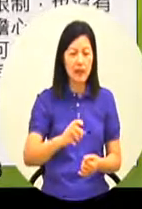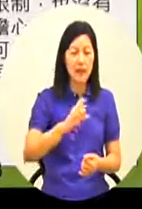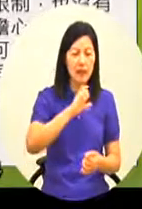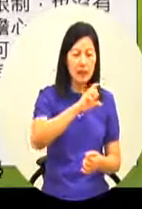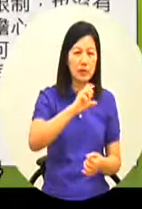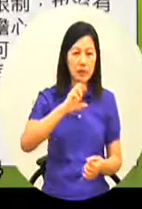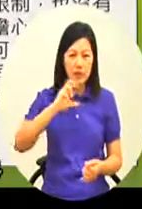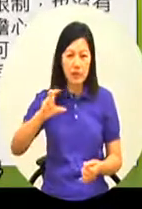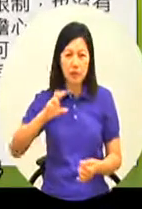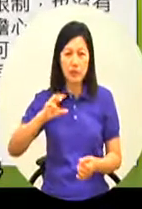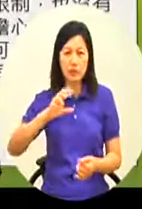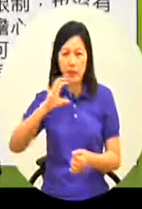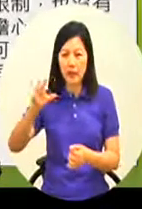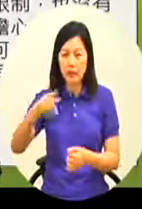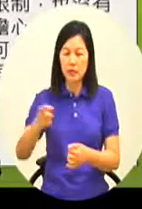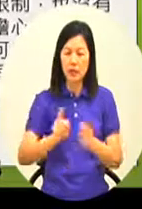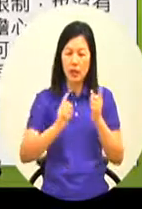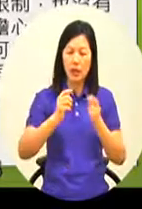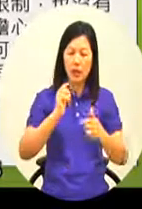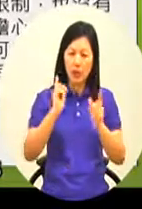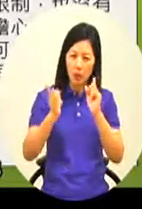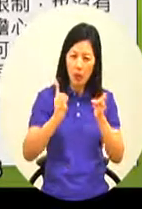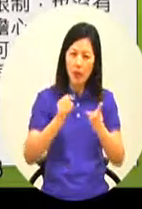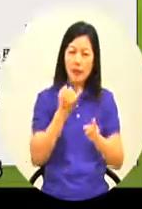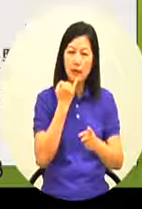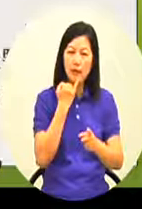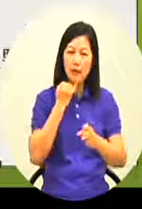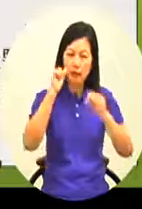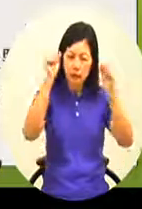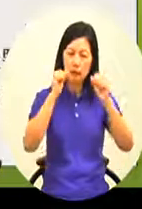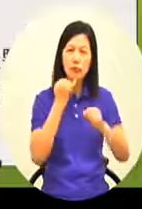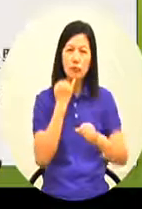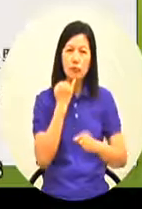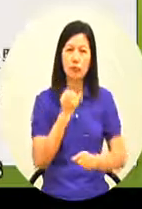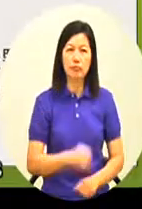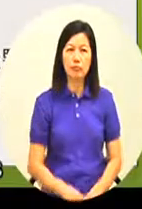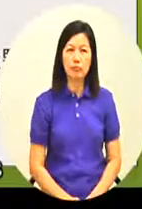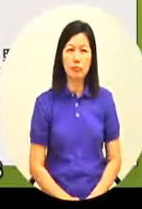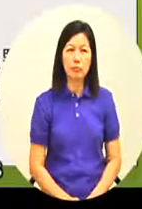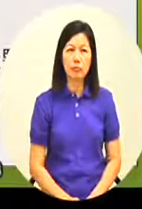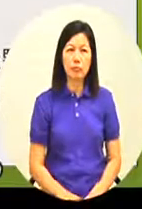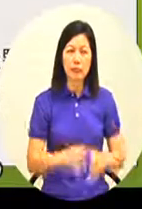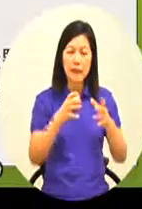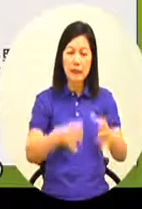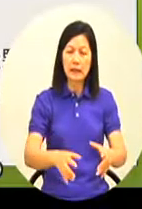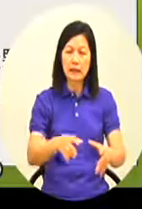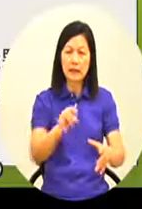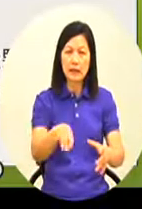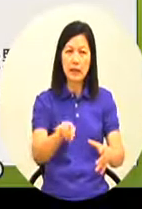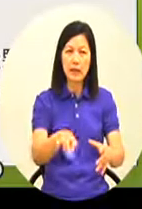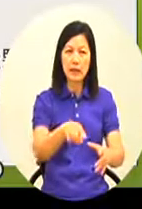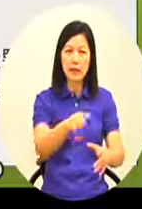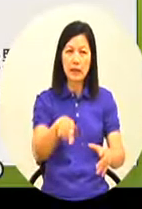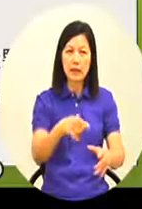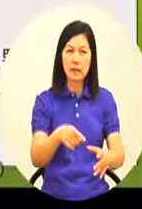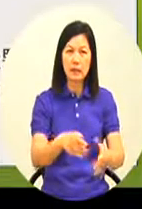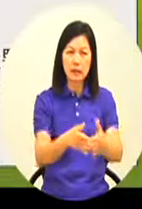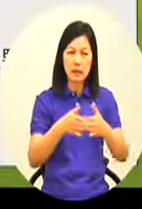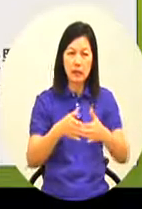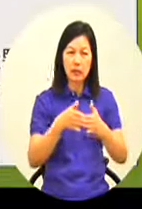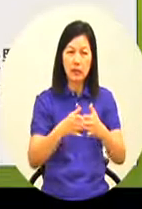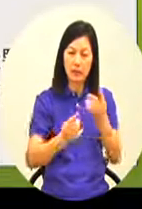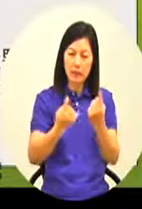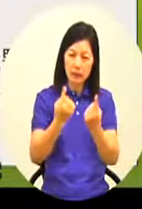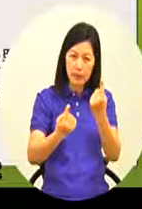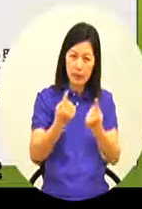的，好的这样子的运动哈。那他所在的他是所在的这个需要的这个比赛